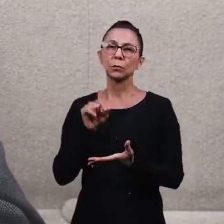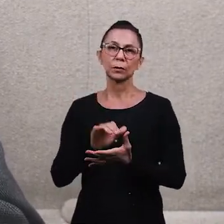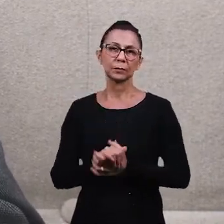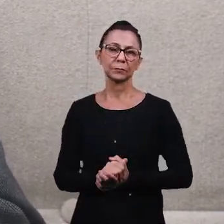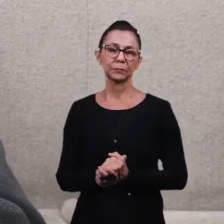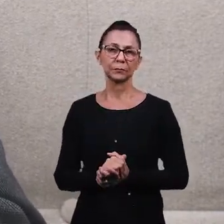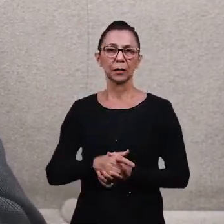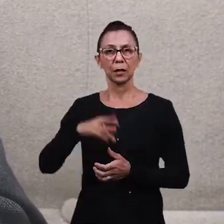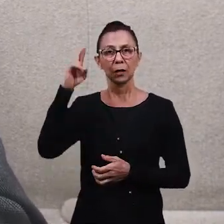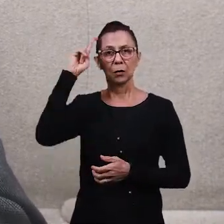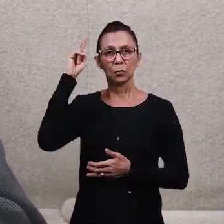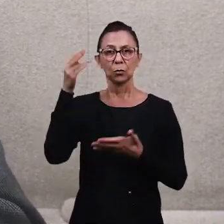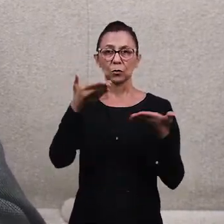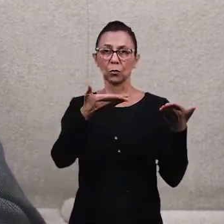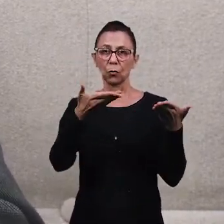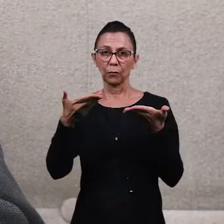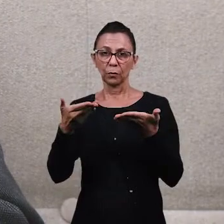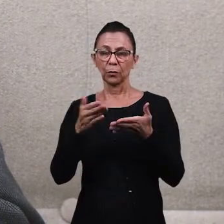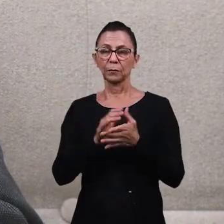L'invitation est posée.